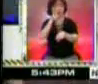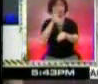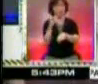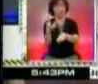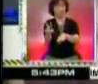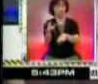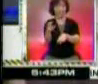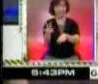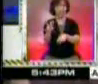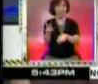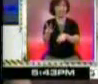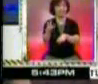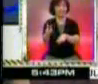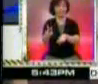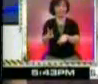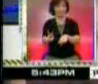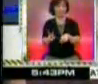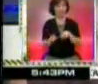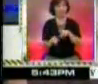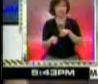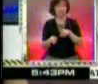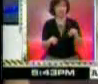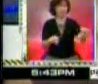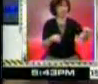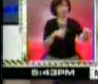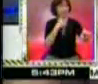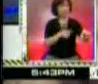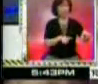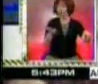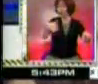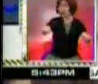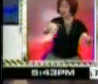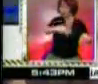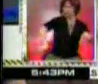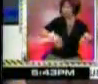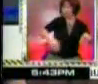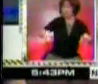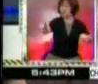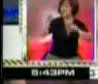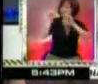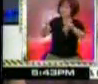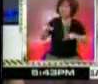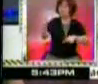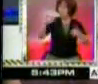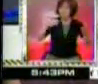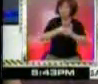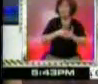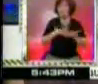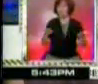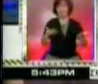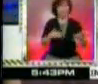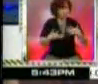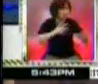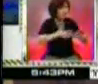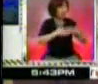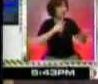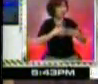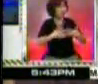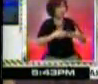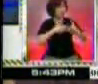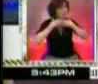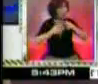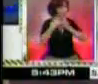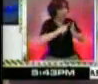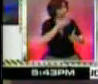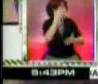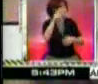17 years old okay, po. Okay, tapos. Ngayon sabi niya po sa akin, huwag ka makikialam, kakasuhan kita, didemanda kita. Kahit po demanda niya pa ako, patayin niyo pa ako. Eh,